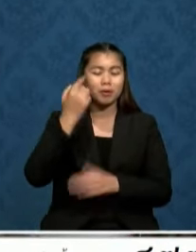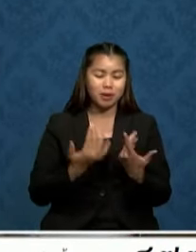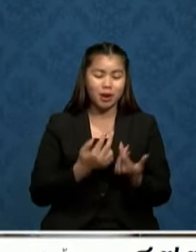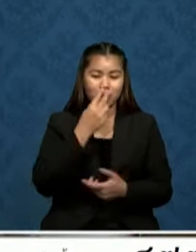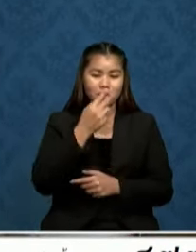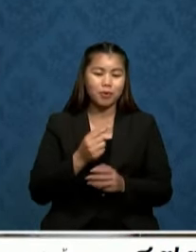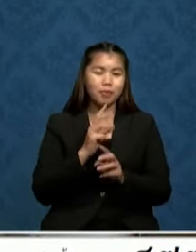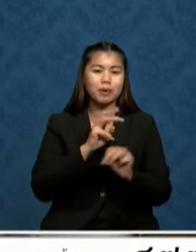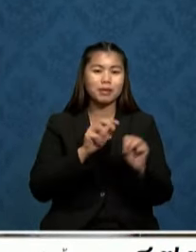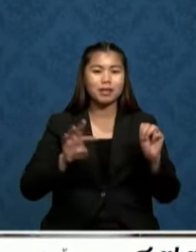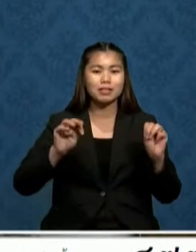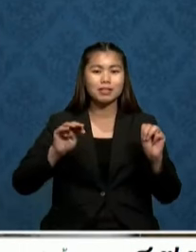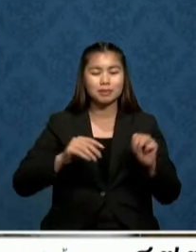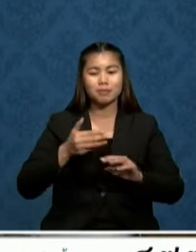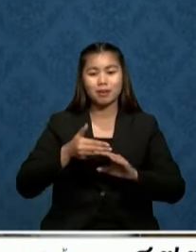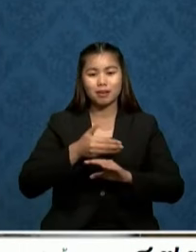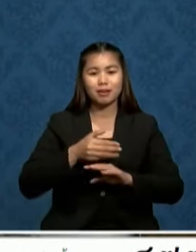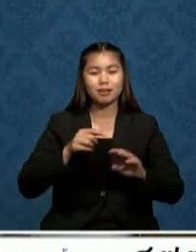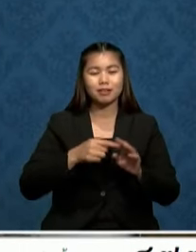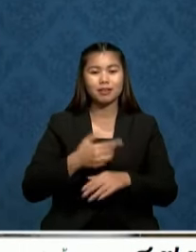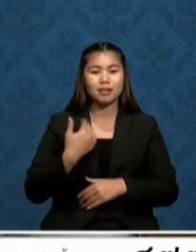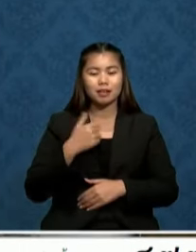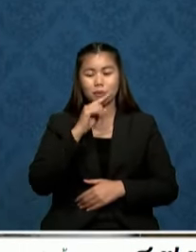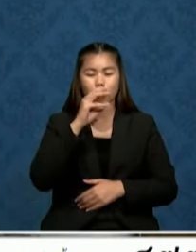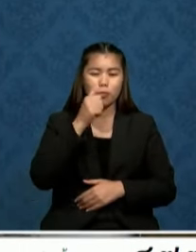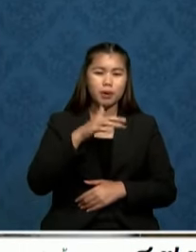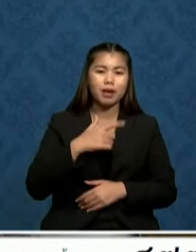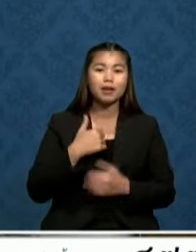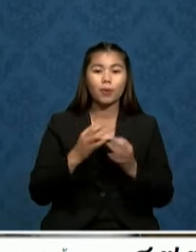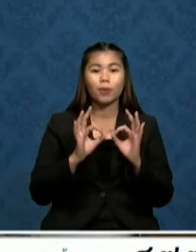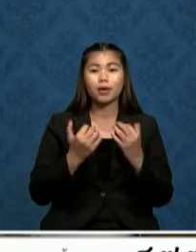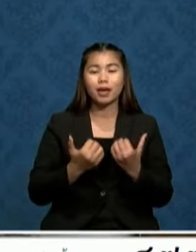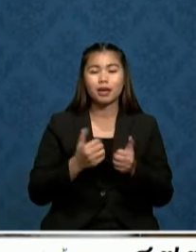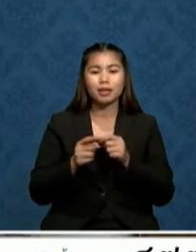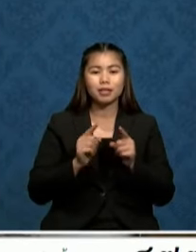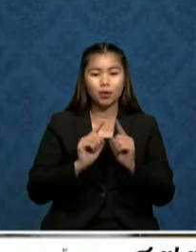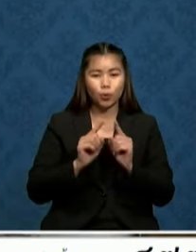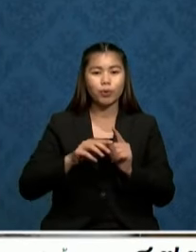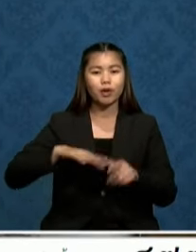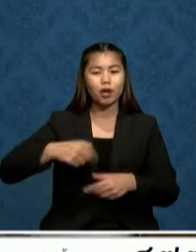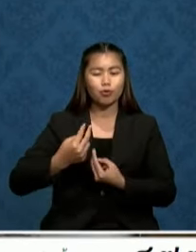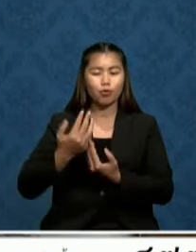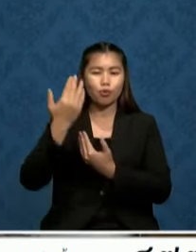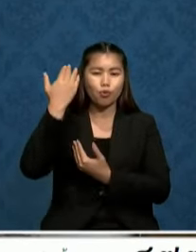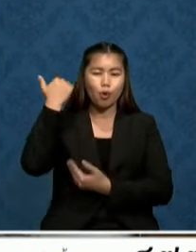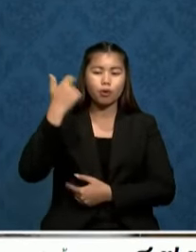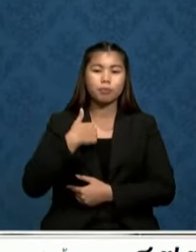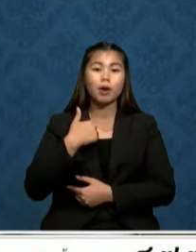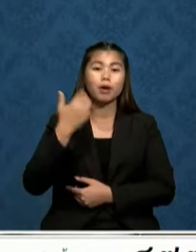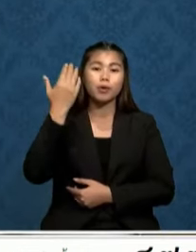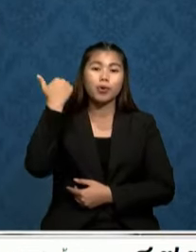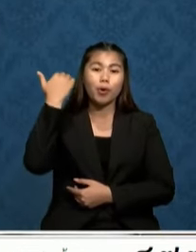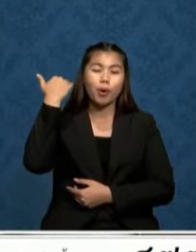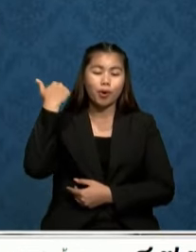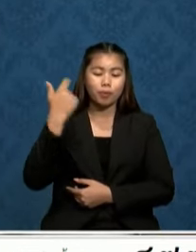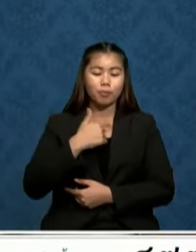ตาี่ๆ ค. ส. ก่แล้นะเรื่องนี้ไม่พูดกไมได้ ไๆก็ไปแล้วก็ขอบาย้อนความกัดูว่าเมื่ออดีที่ผ่านมา